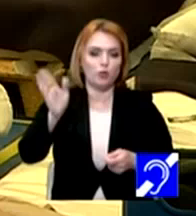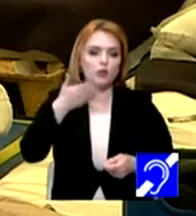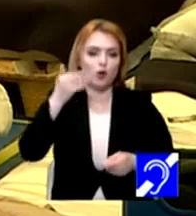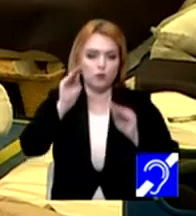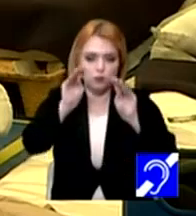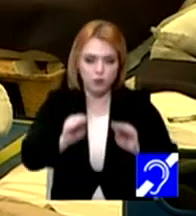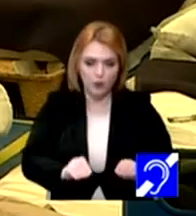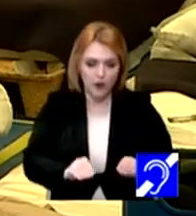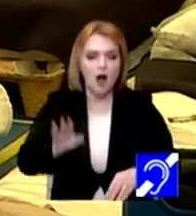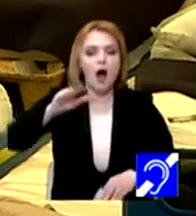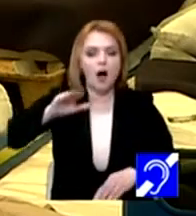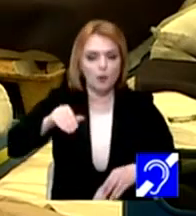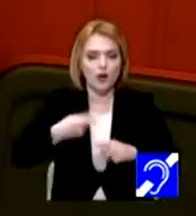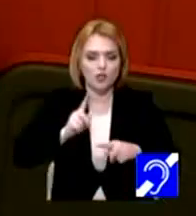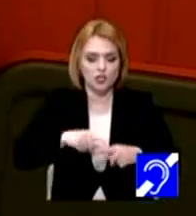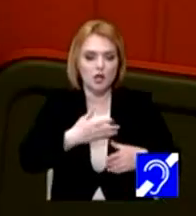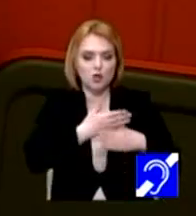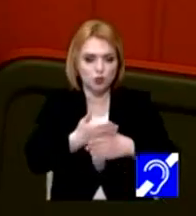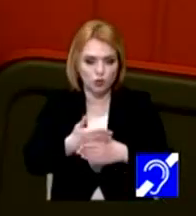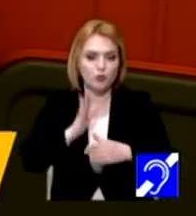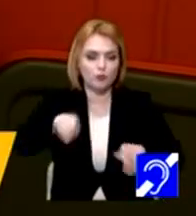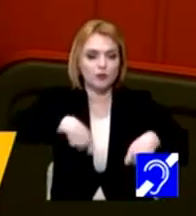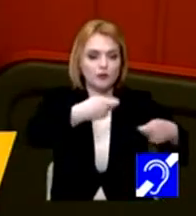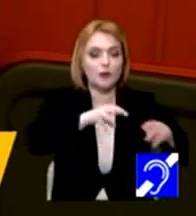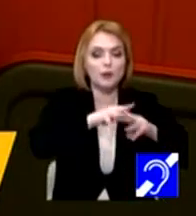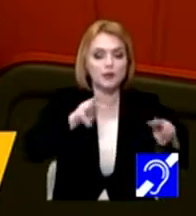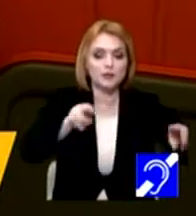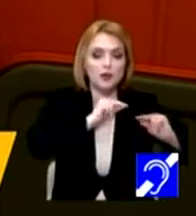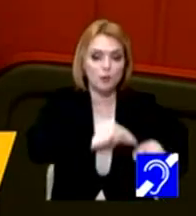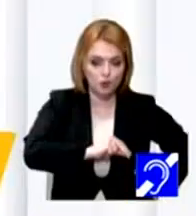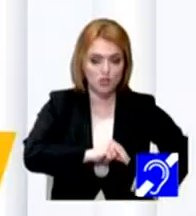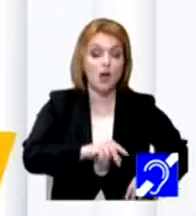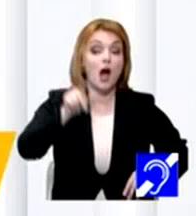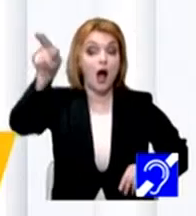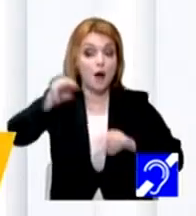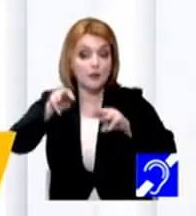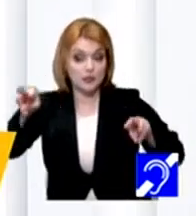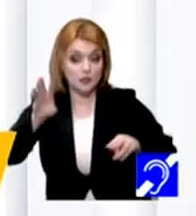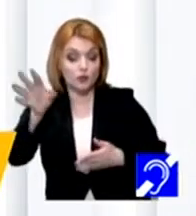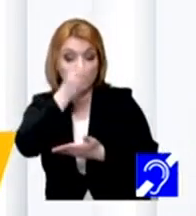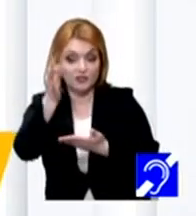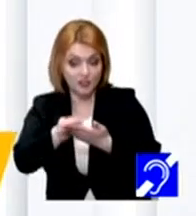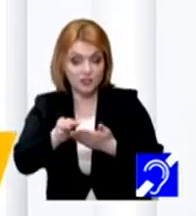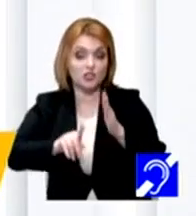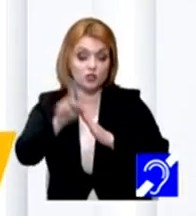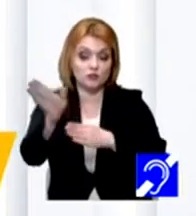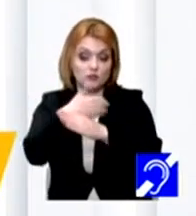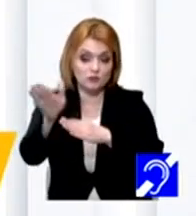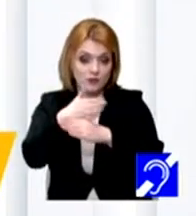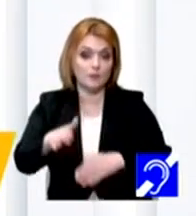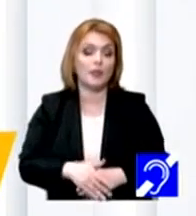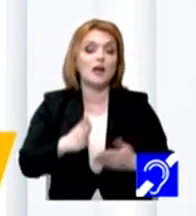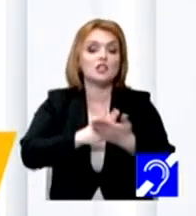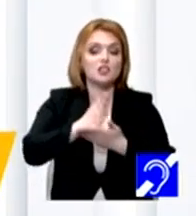Mărfurile vor fi transmise Ministerului Muncii și Protecției Sociale spre repartizarea beneficiarilor. Serviciile de vămuire vor